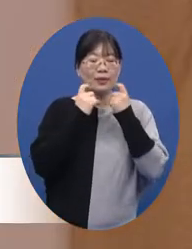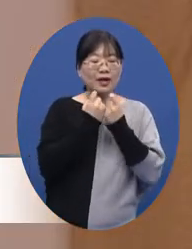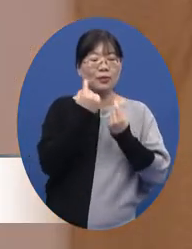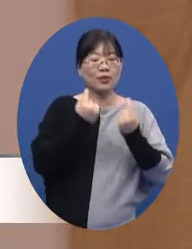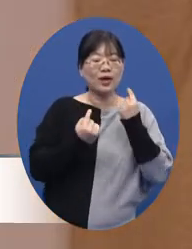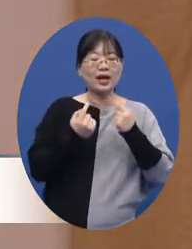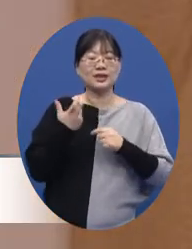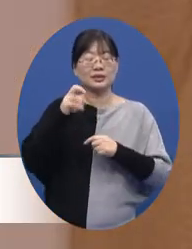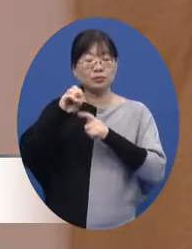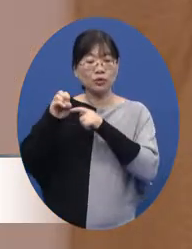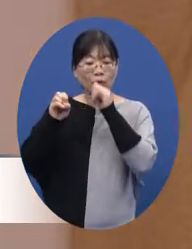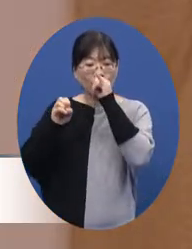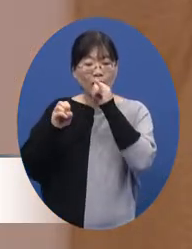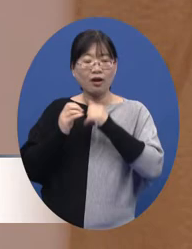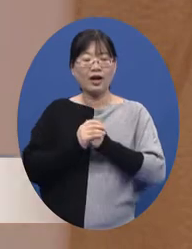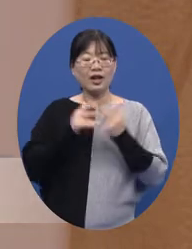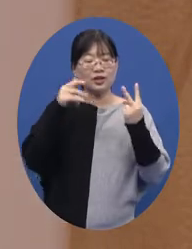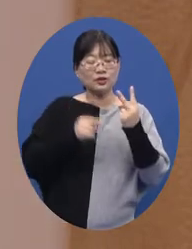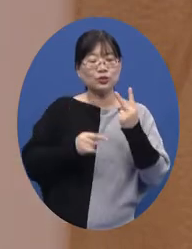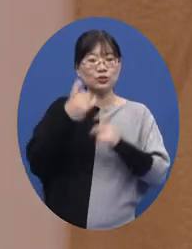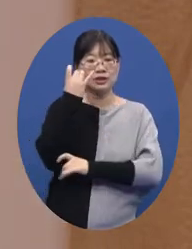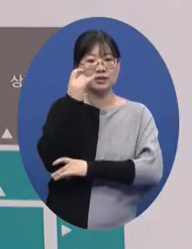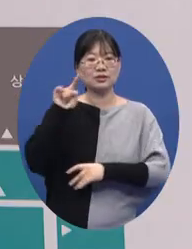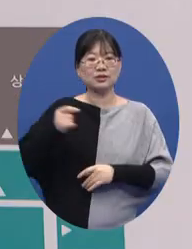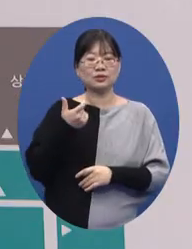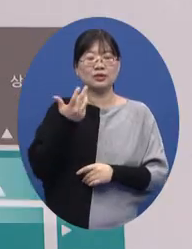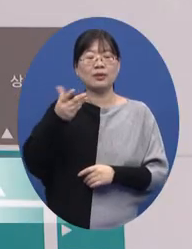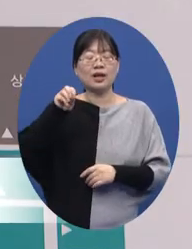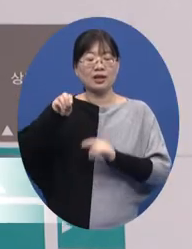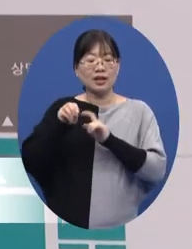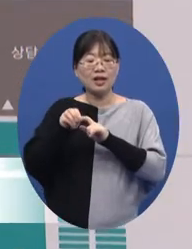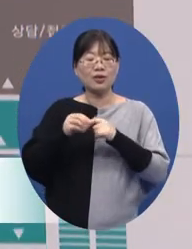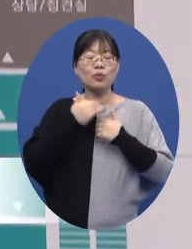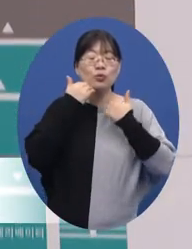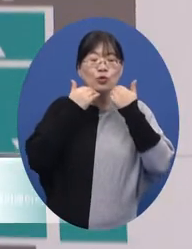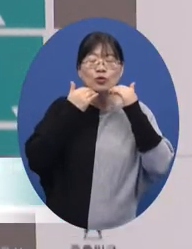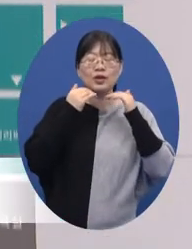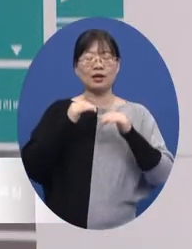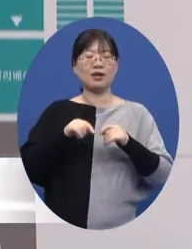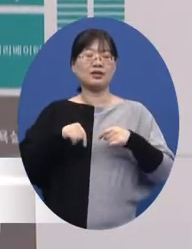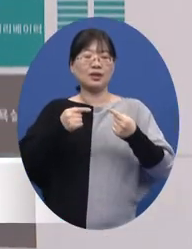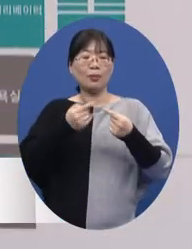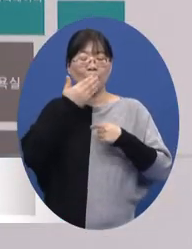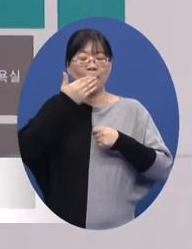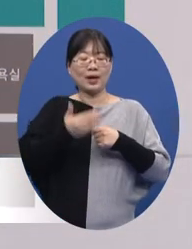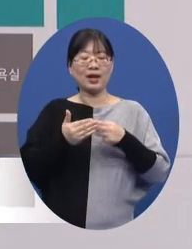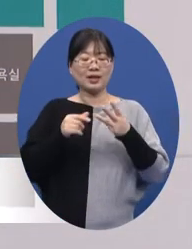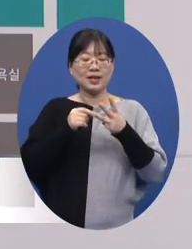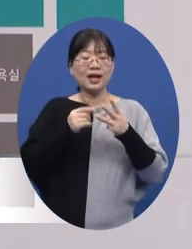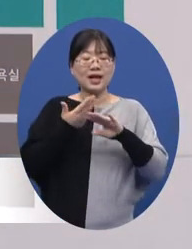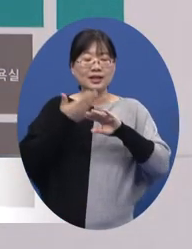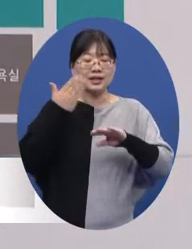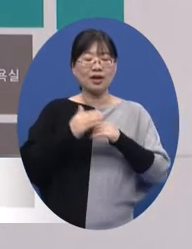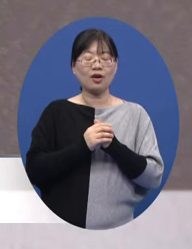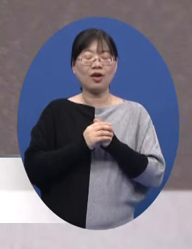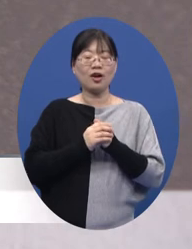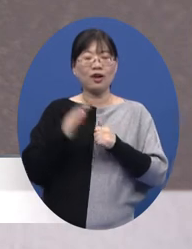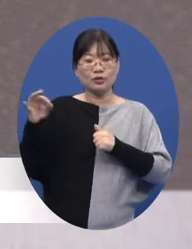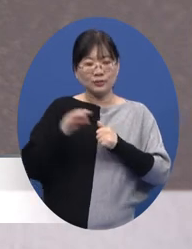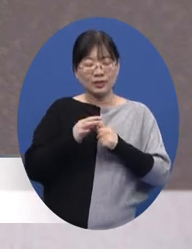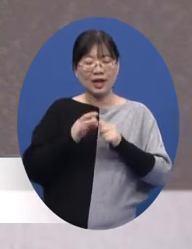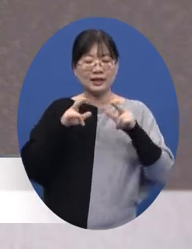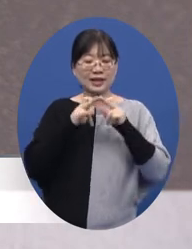70% 정도인 2주 기준으로 168만 원. 도민 누구나 이용할 수 있고 셋째 이상이거나 수급자, 장애인일